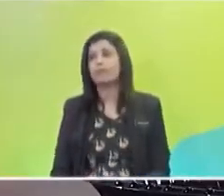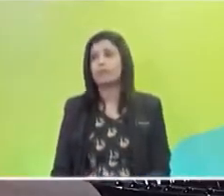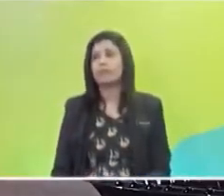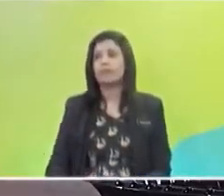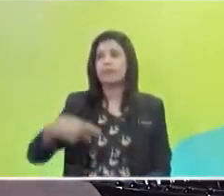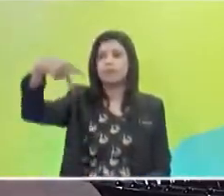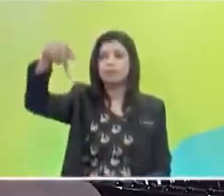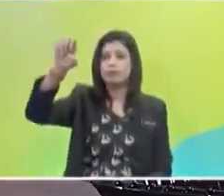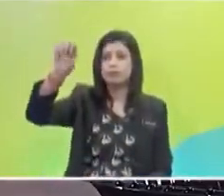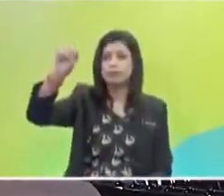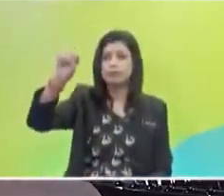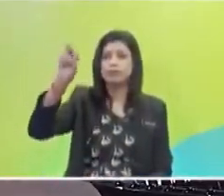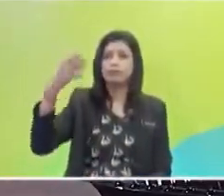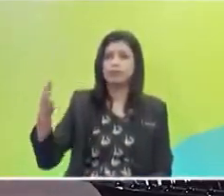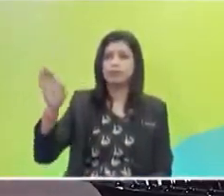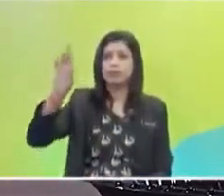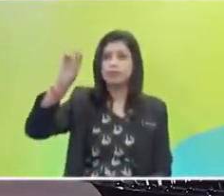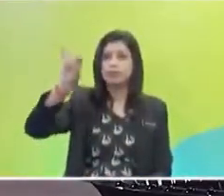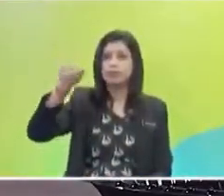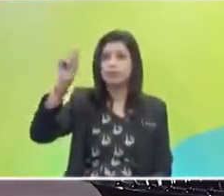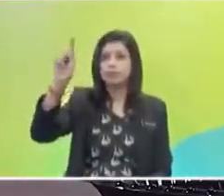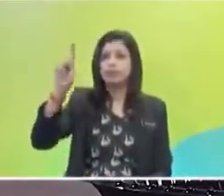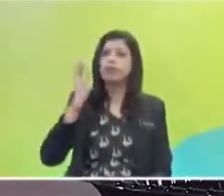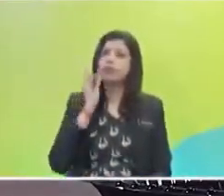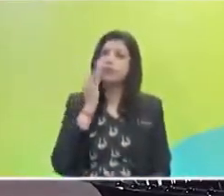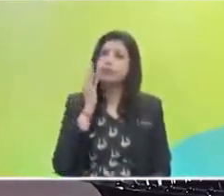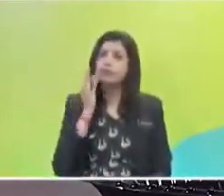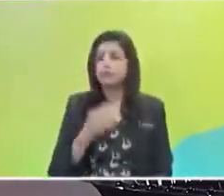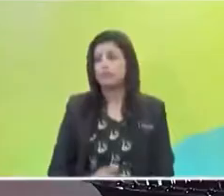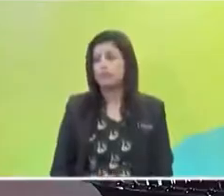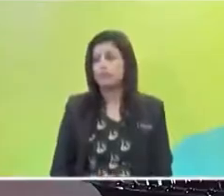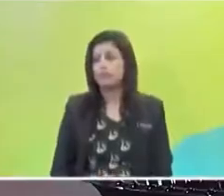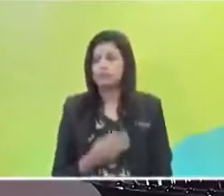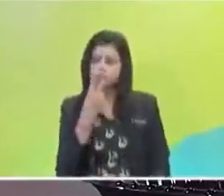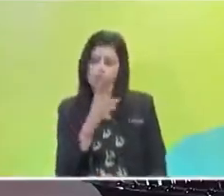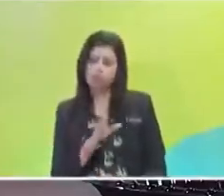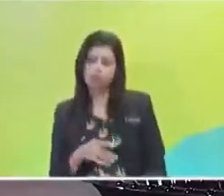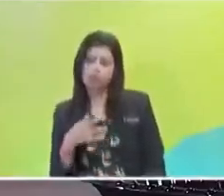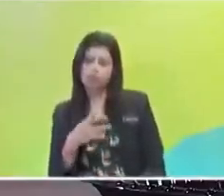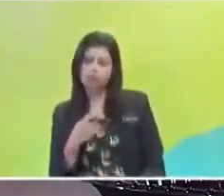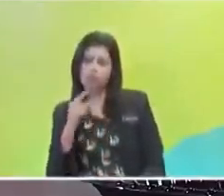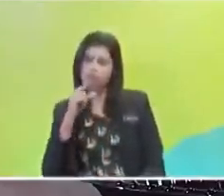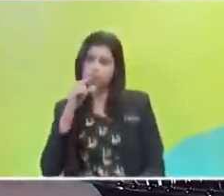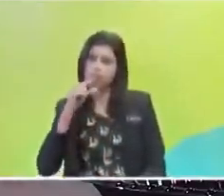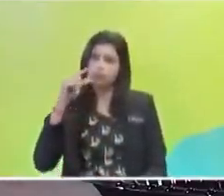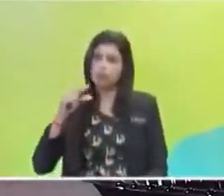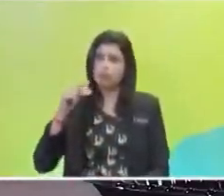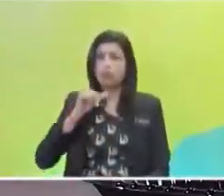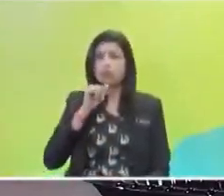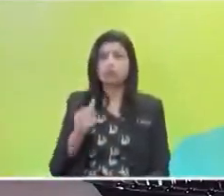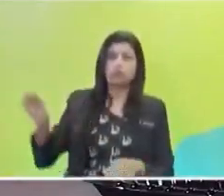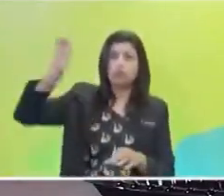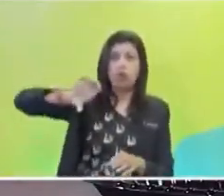buah ni. Okey, cukup. Okey, letak secukup rasalah. Kita agak-agak dulu. Kalau macam terlalu sikit, kita boleh tambah